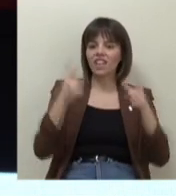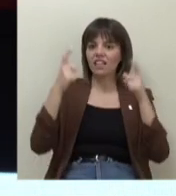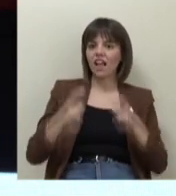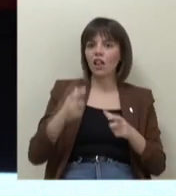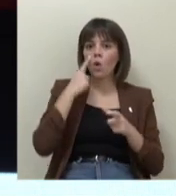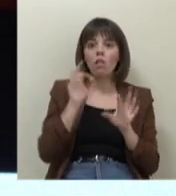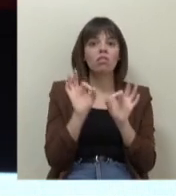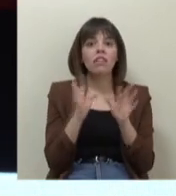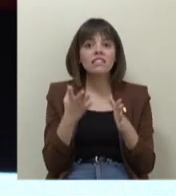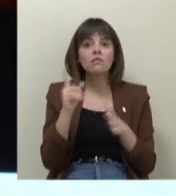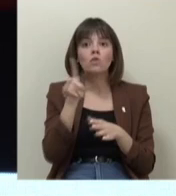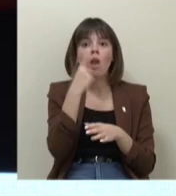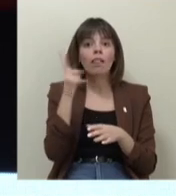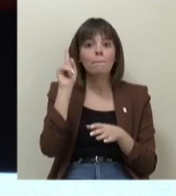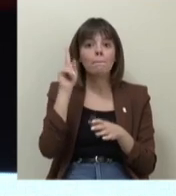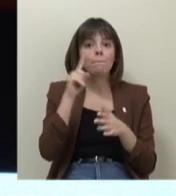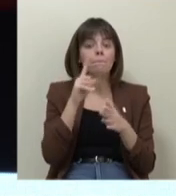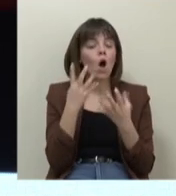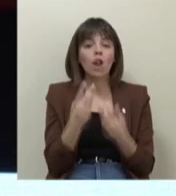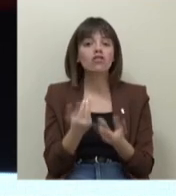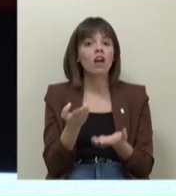kenti nasıl yöneteceğini,